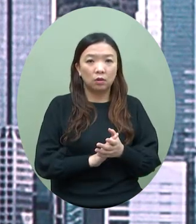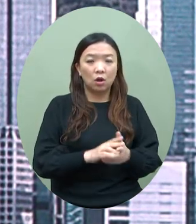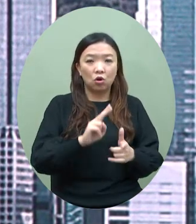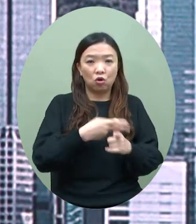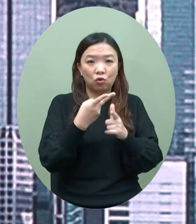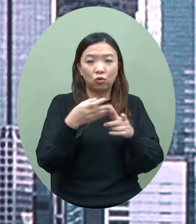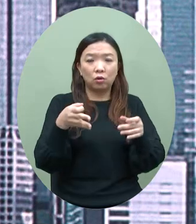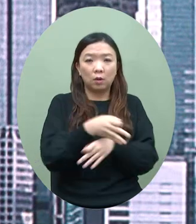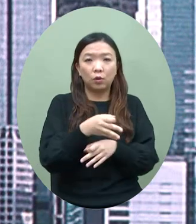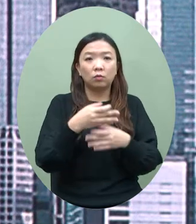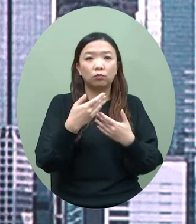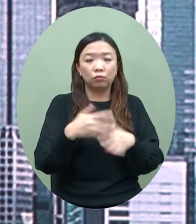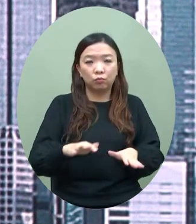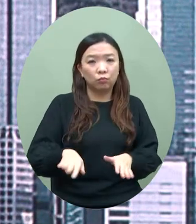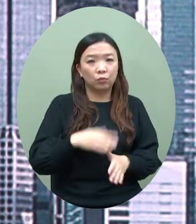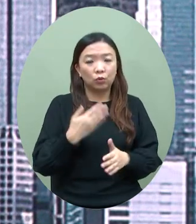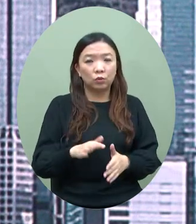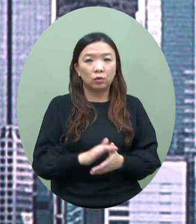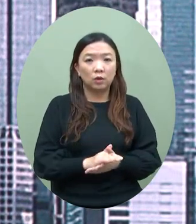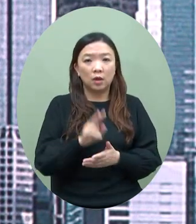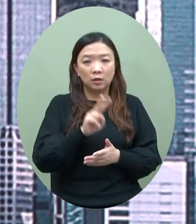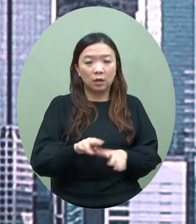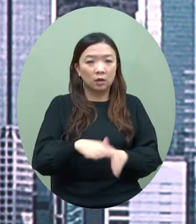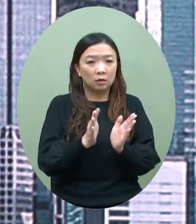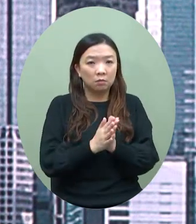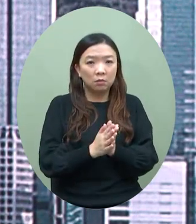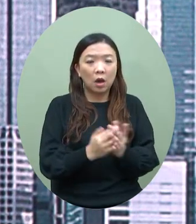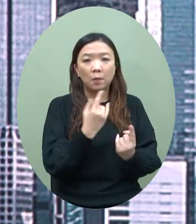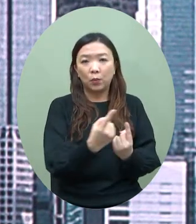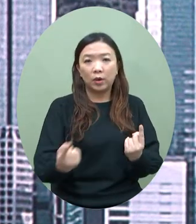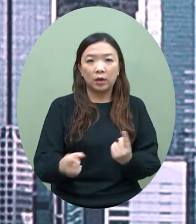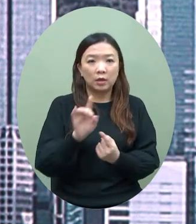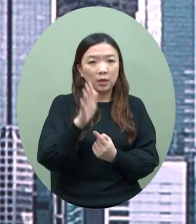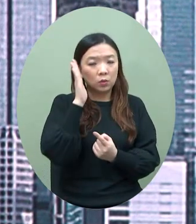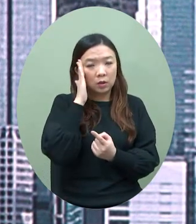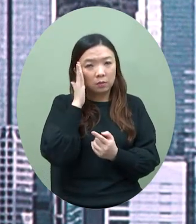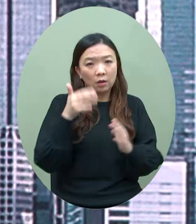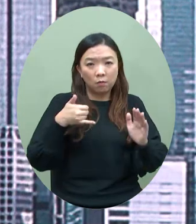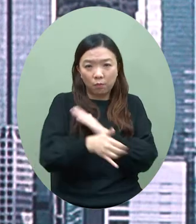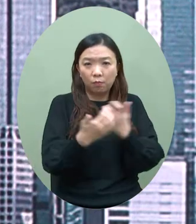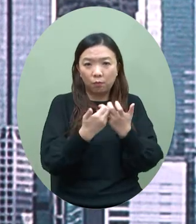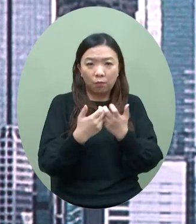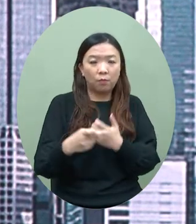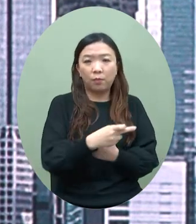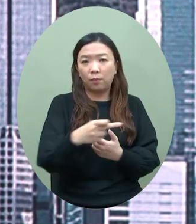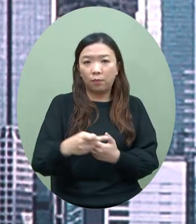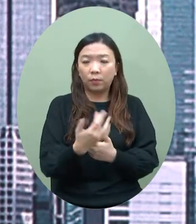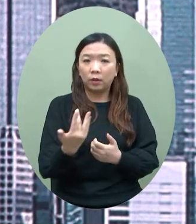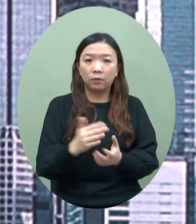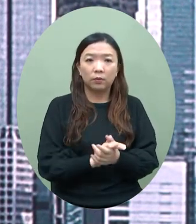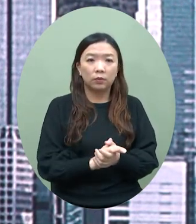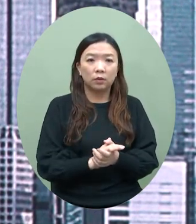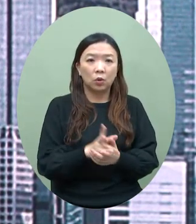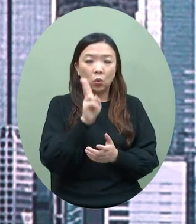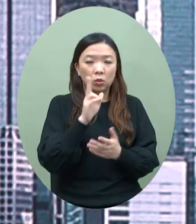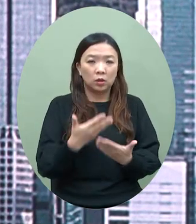嘅合約期內滿咗之後咧，睇一睇整體上嚇每間酒店嗰個平均嘅入住率係幾多。咁啊，譬如而家